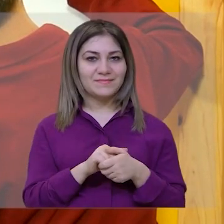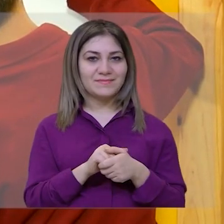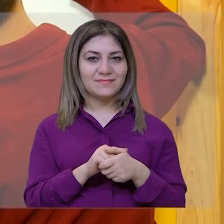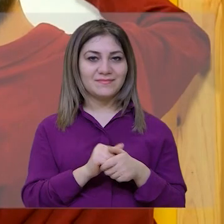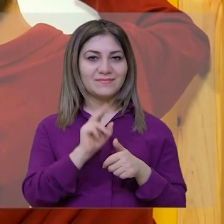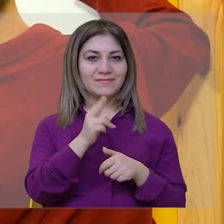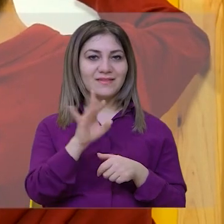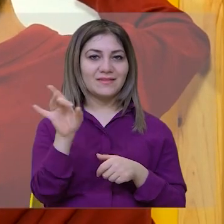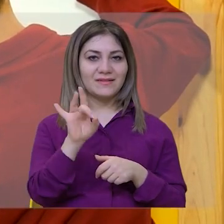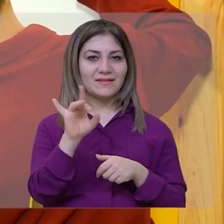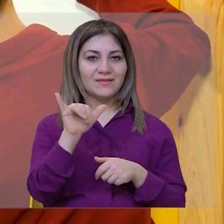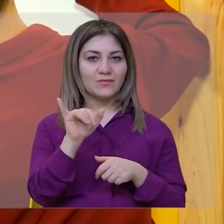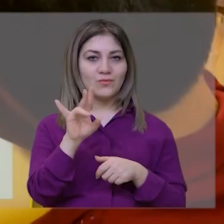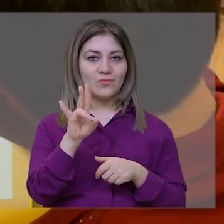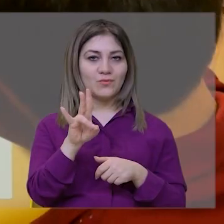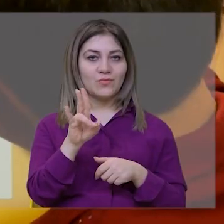Կ ռ